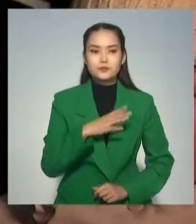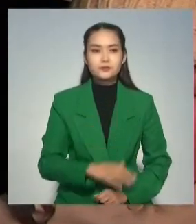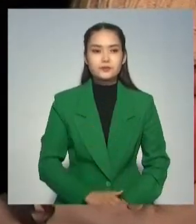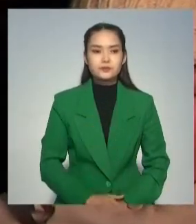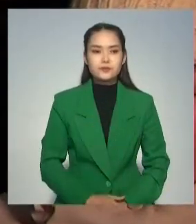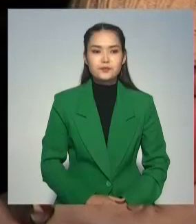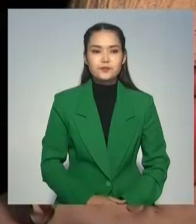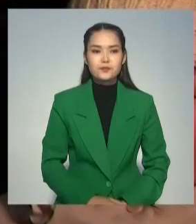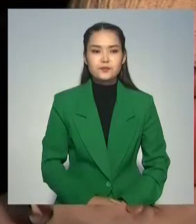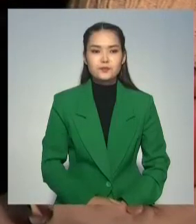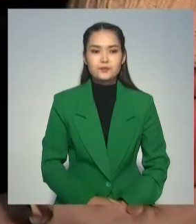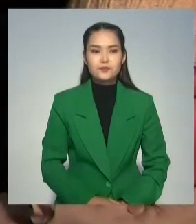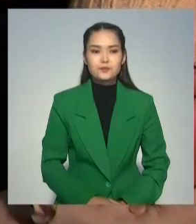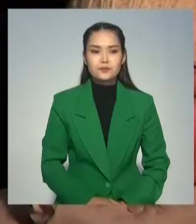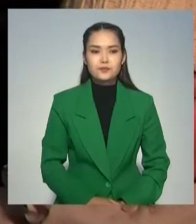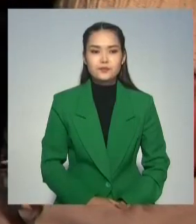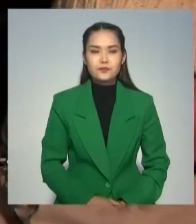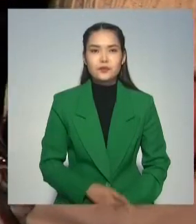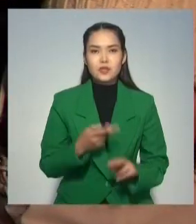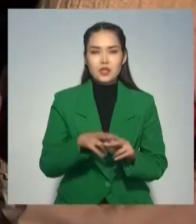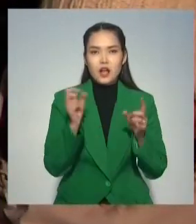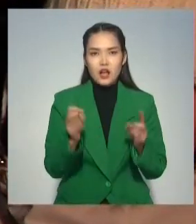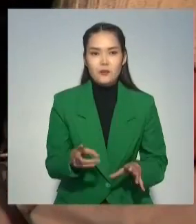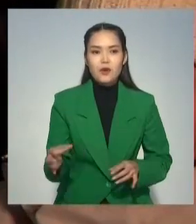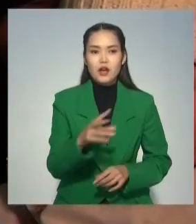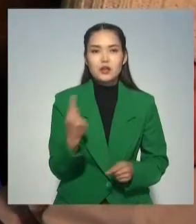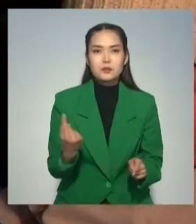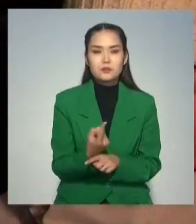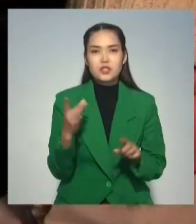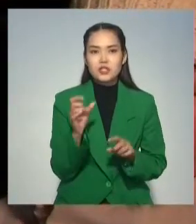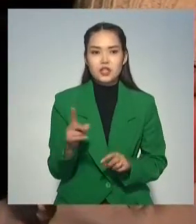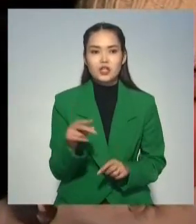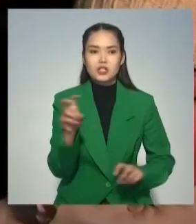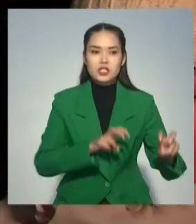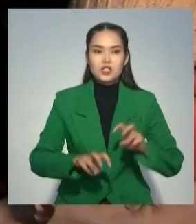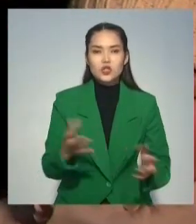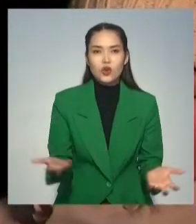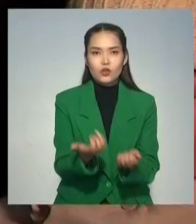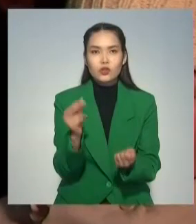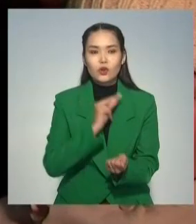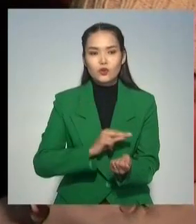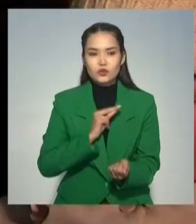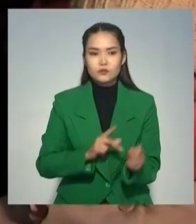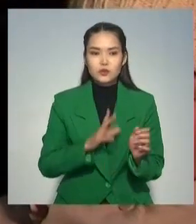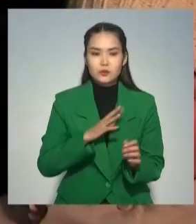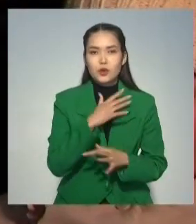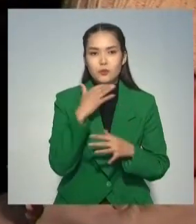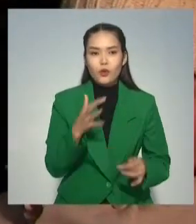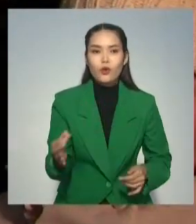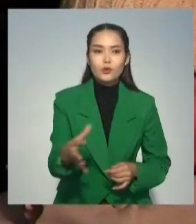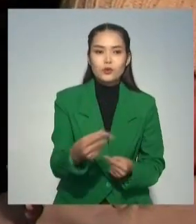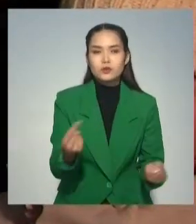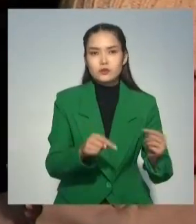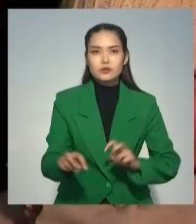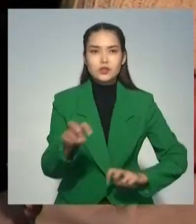На крупных ауқымды апат аймағында бірінші рет іздеу құтқару жұмыстарын жүргіздім. Бұған дейін қираған үйлерде құбырларда жұмыс